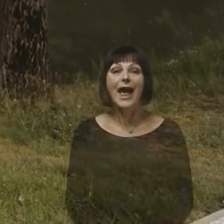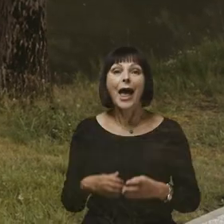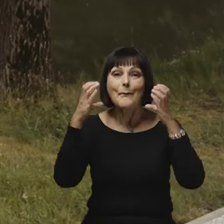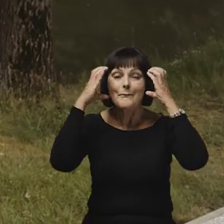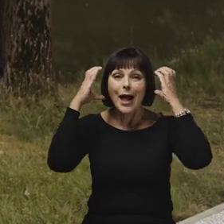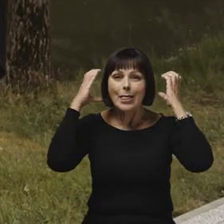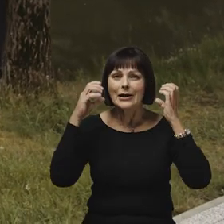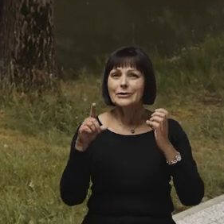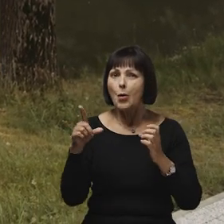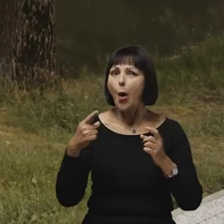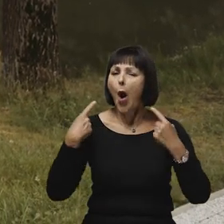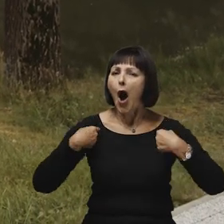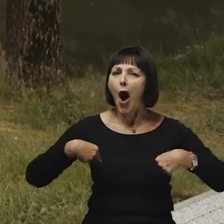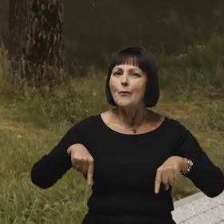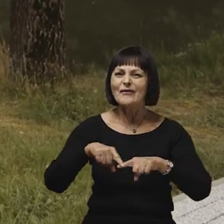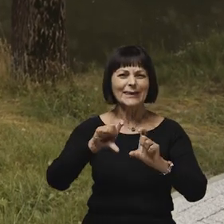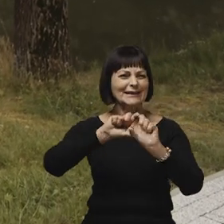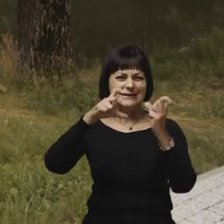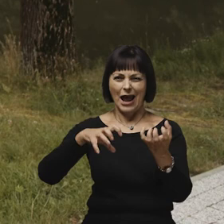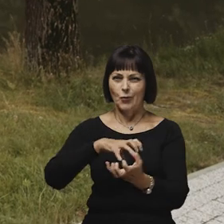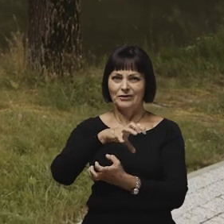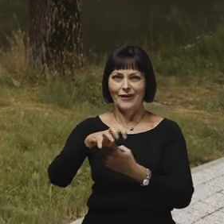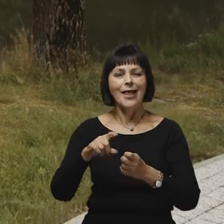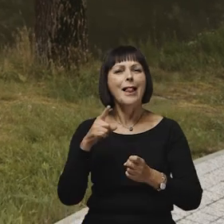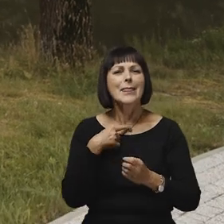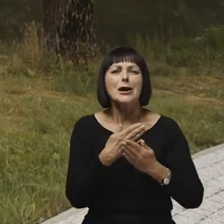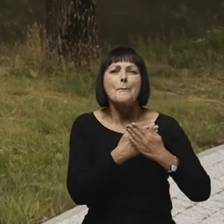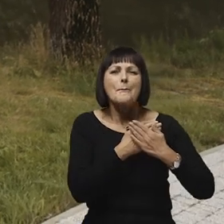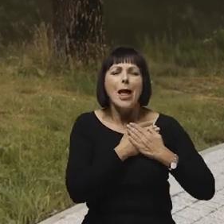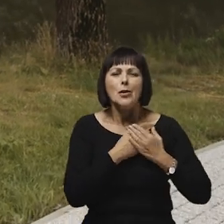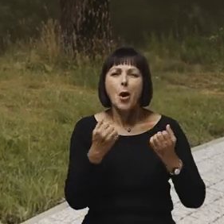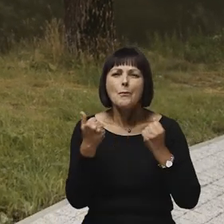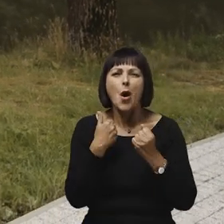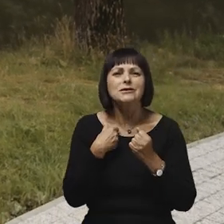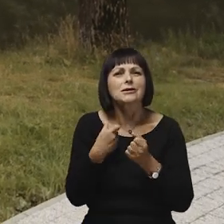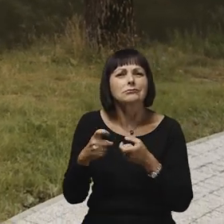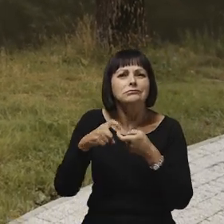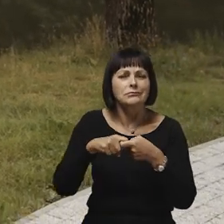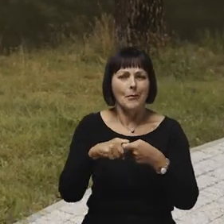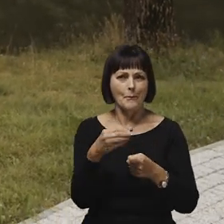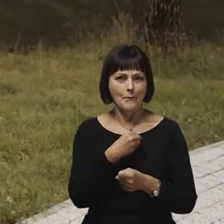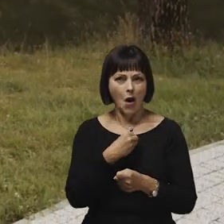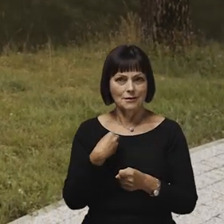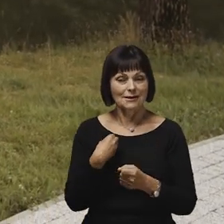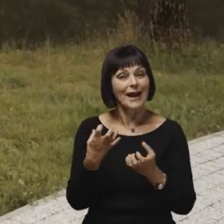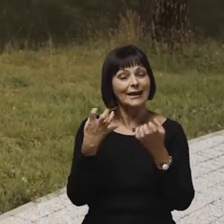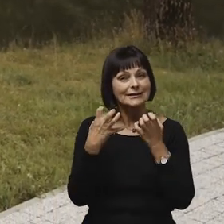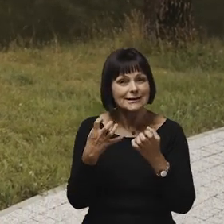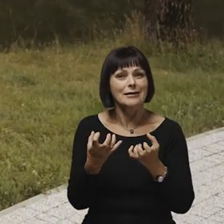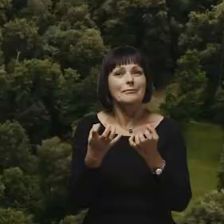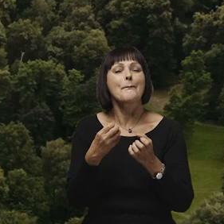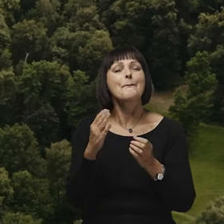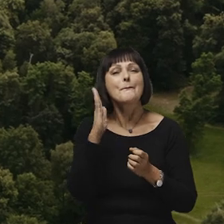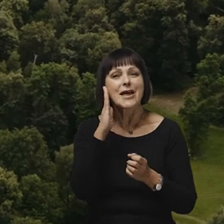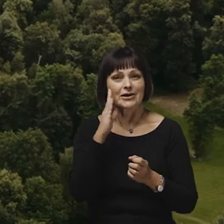Paderewski był bez wątpienia obywatelem świata, ale także patriotą silnie przywiązanym do ziemi ojczystej. Pragnął więc zamieszkać w